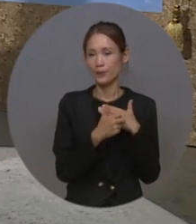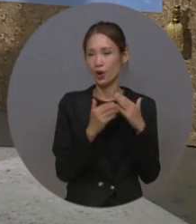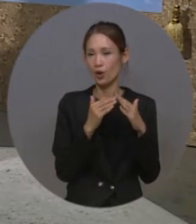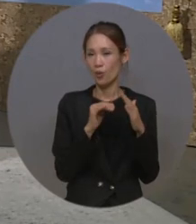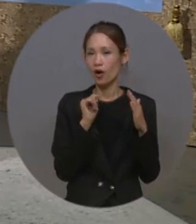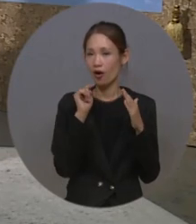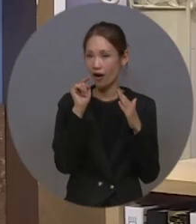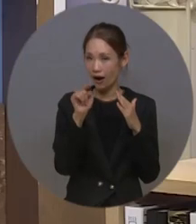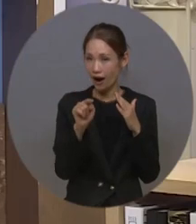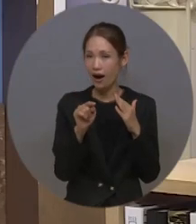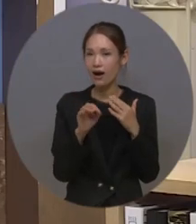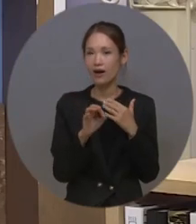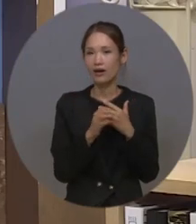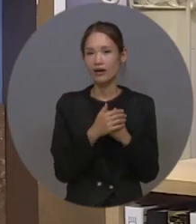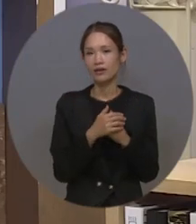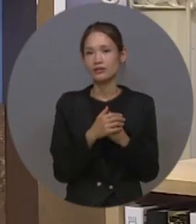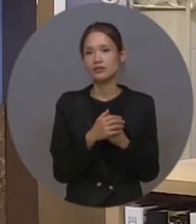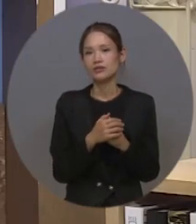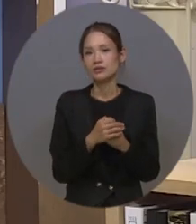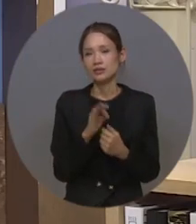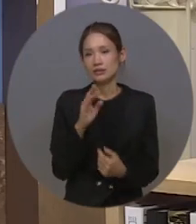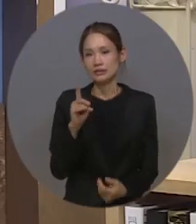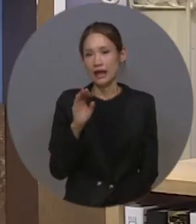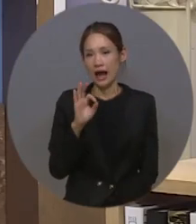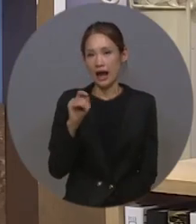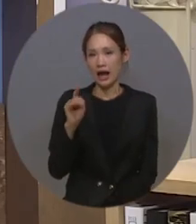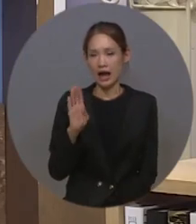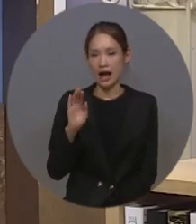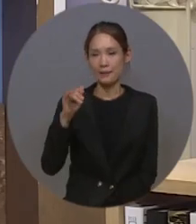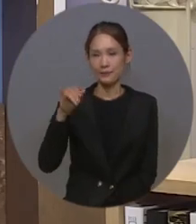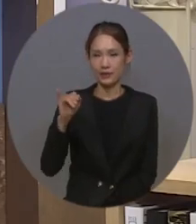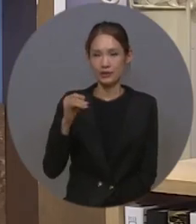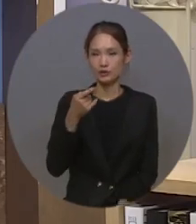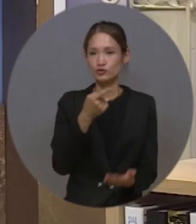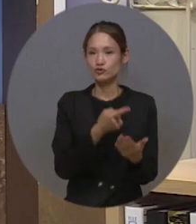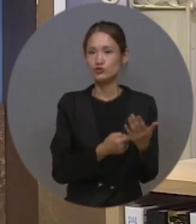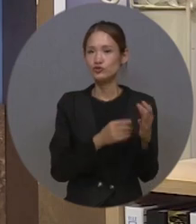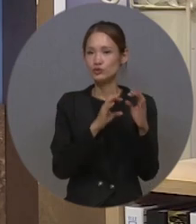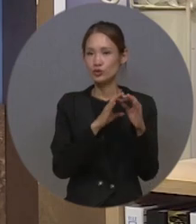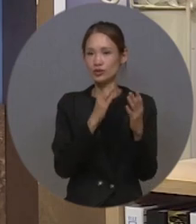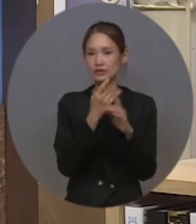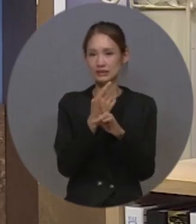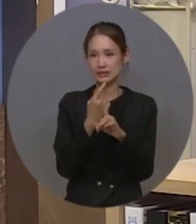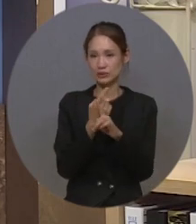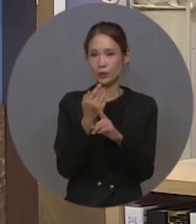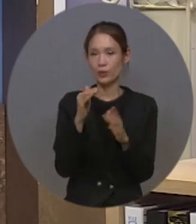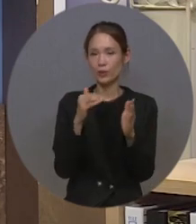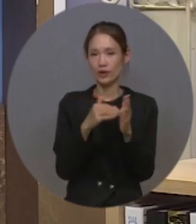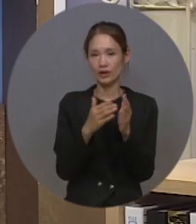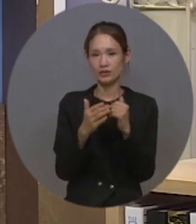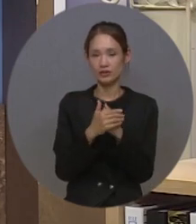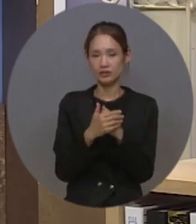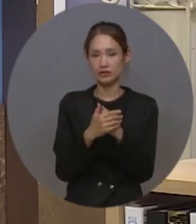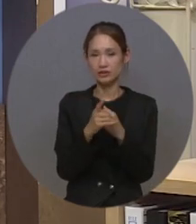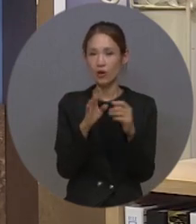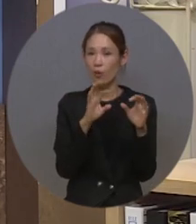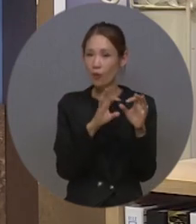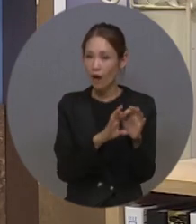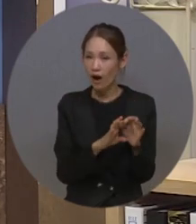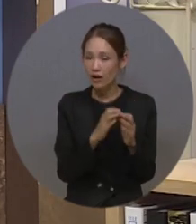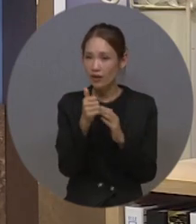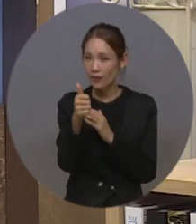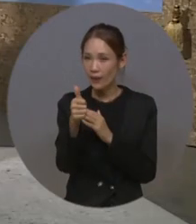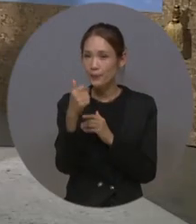가게 된다면 양압기라든지 수술로 네. 이렇게 치료를 네. 하게 되는데 네. 이 부분에 대해서는 대표님은 좀 어떤